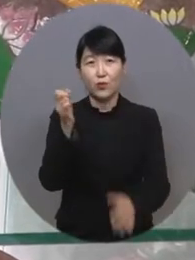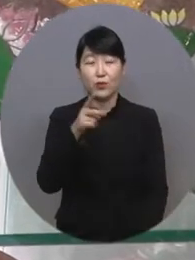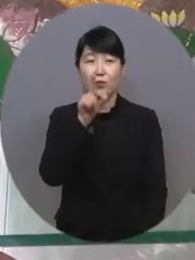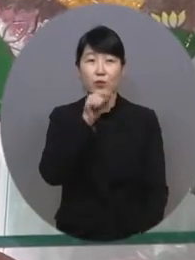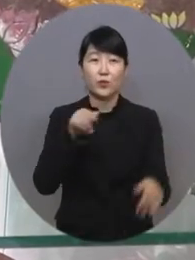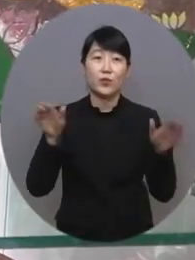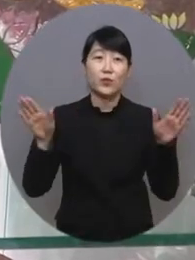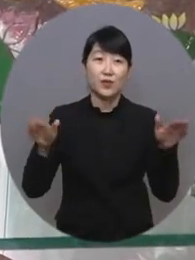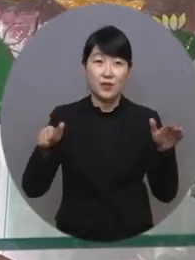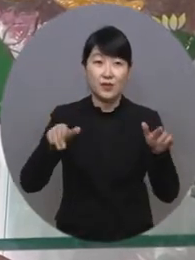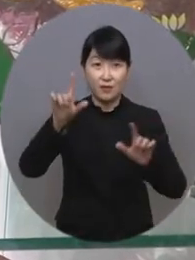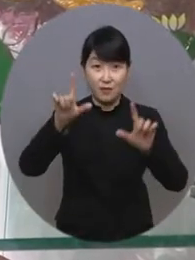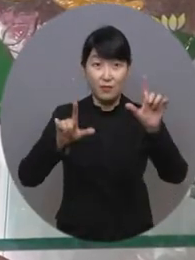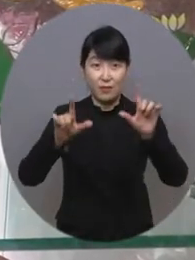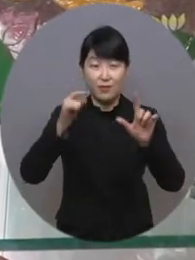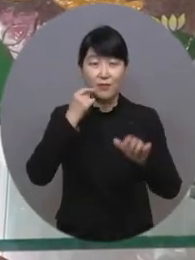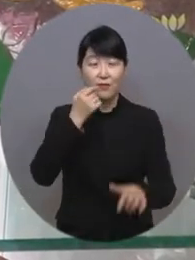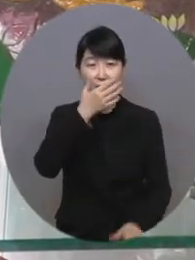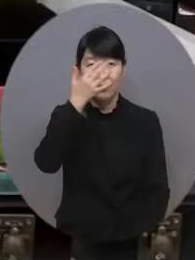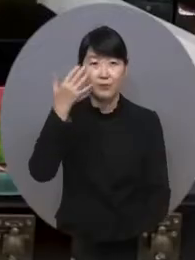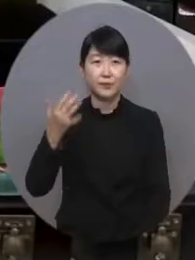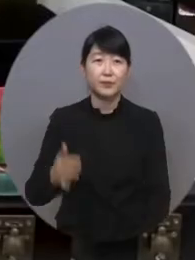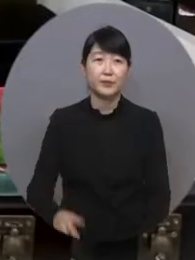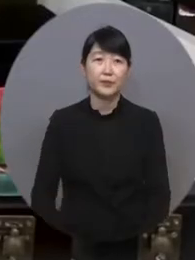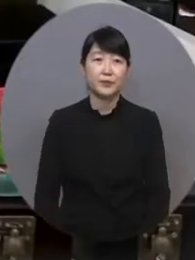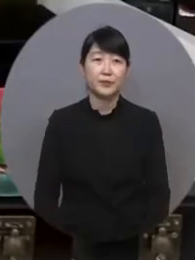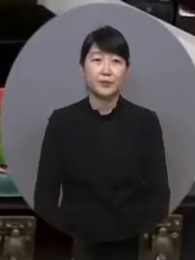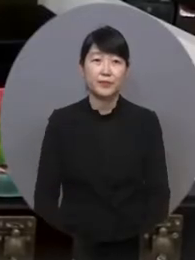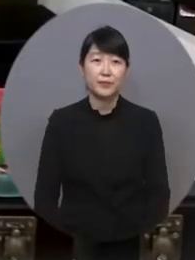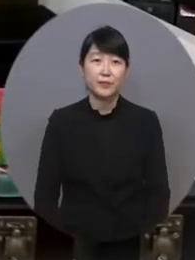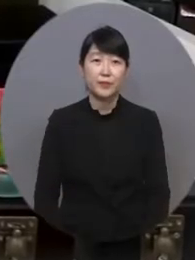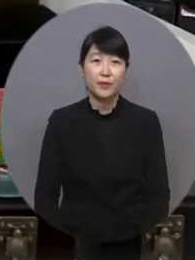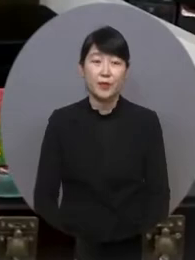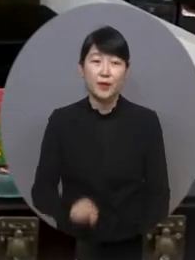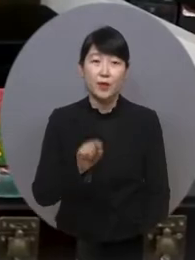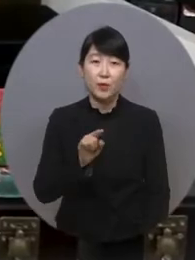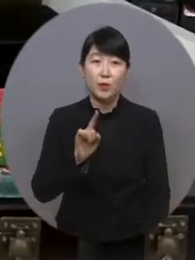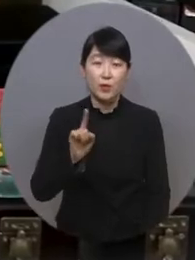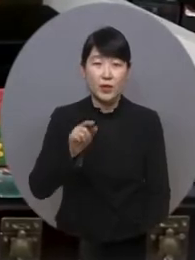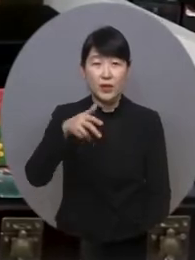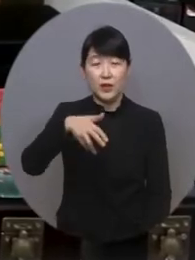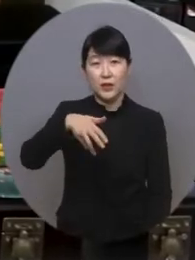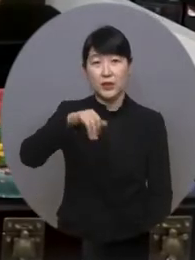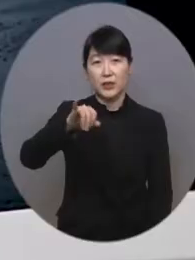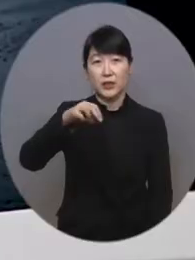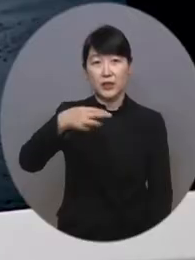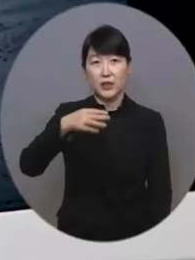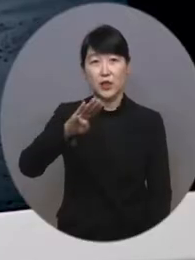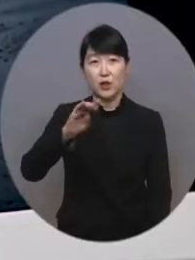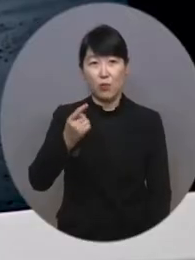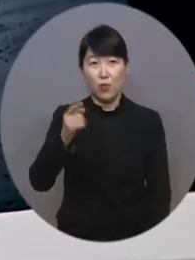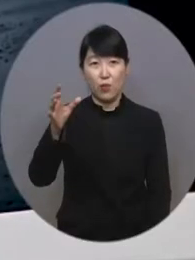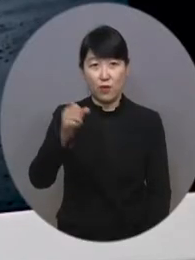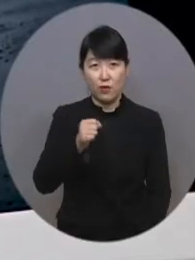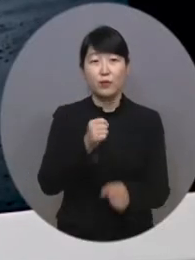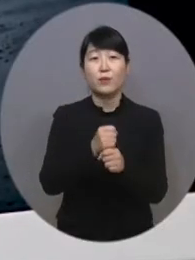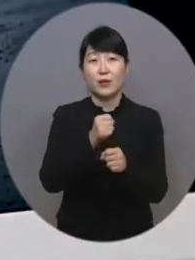날개짓까지 더없이 아름답습니다이 작품들은 칠보로 장식된 공예품들입니다